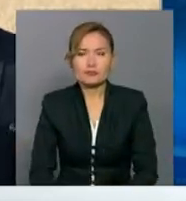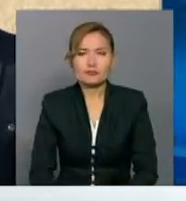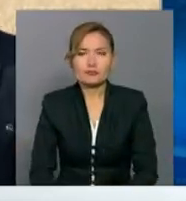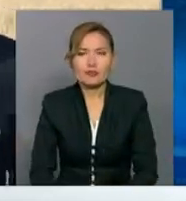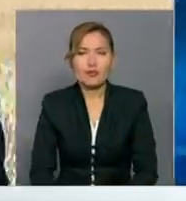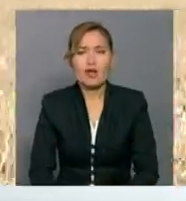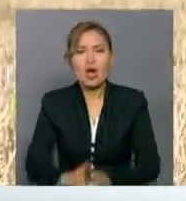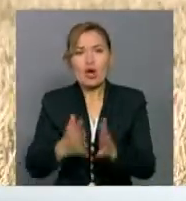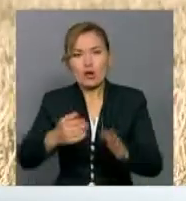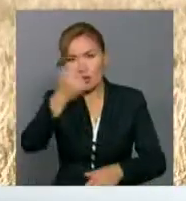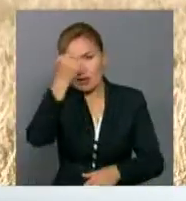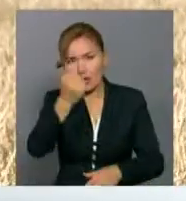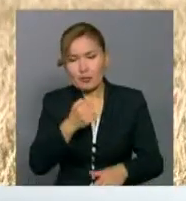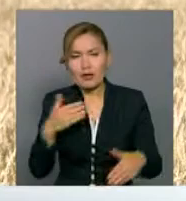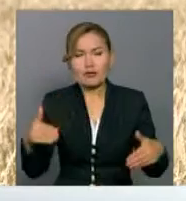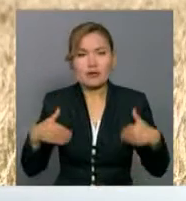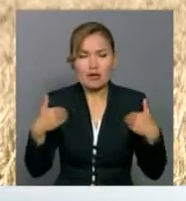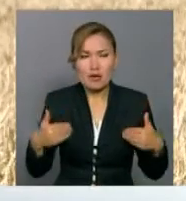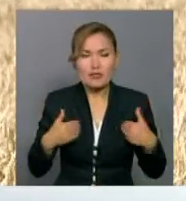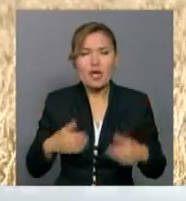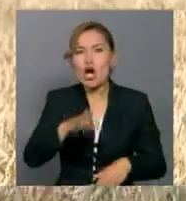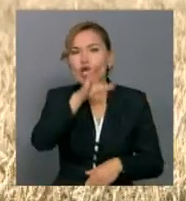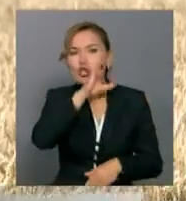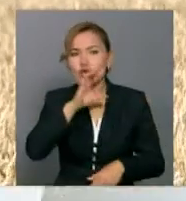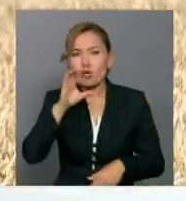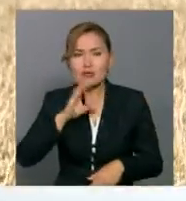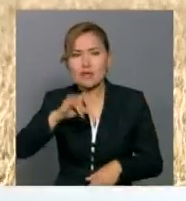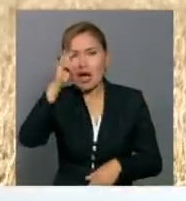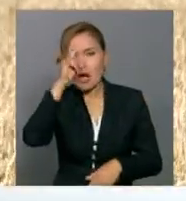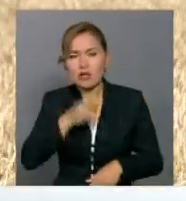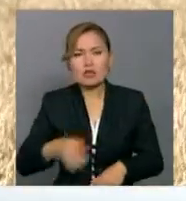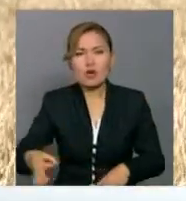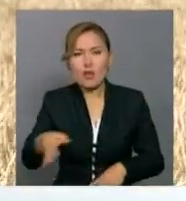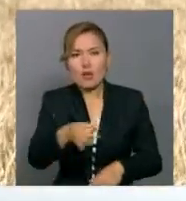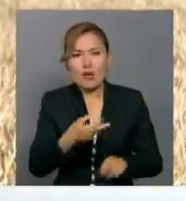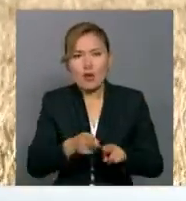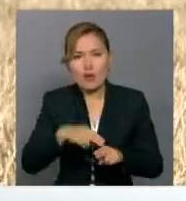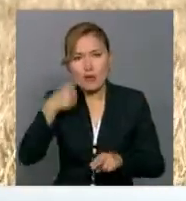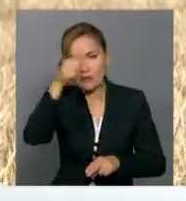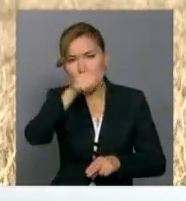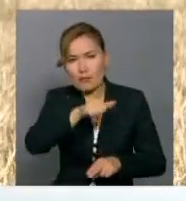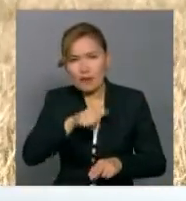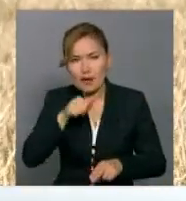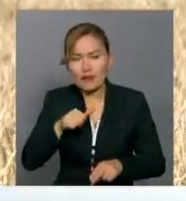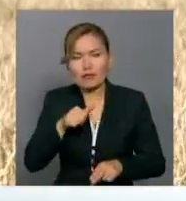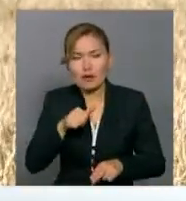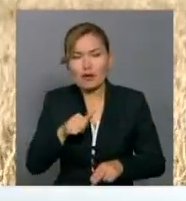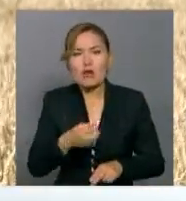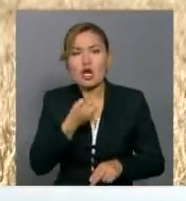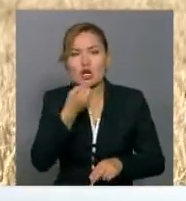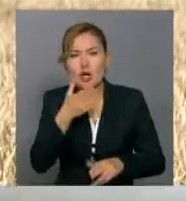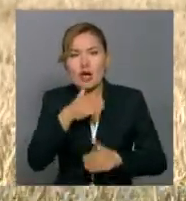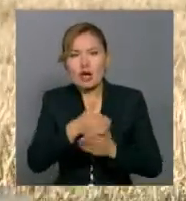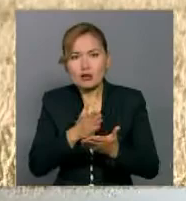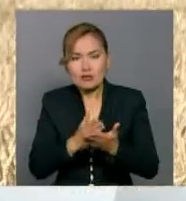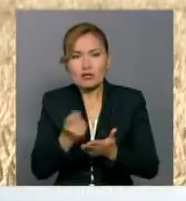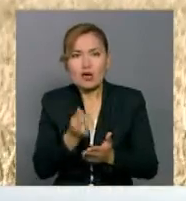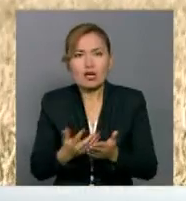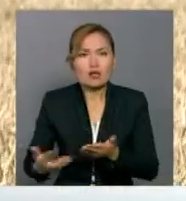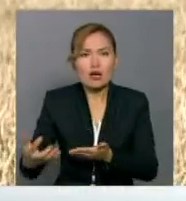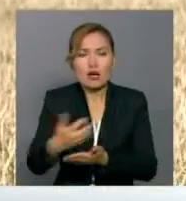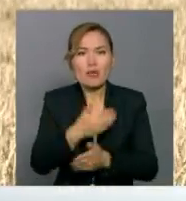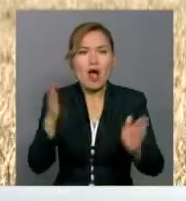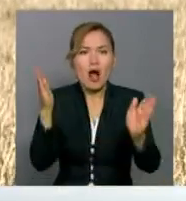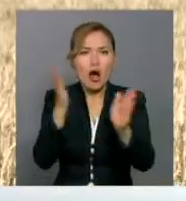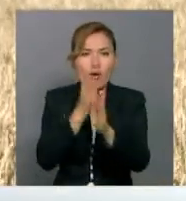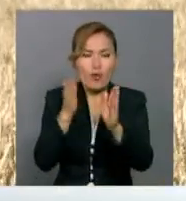Рахмет, Эльвира. Армағайын. Солтүстік Қазақстан облысында биыл егін тағы да бітік шықты. Оған ауа райы жайлы